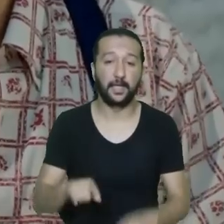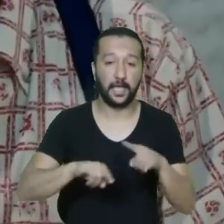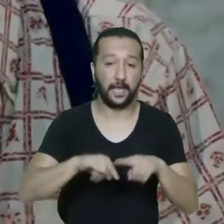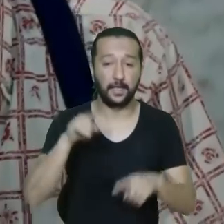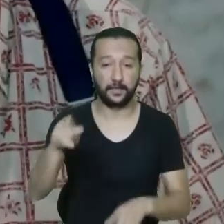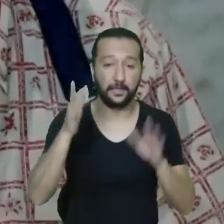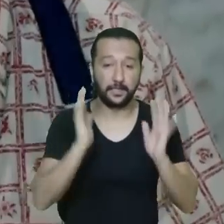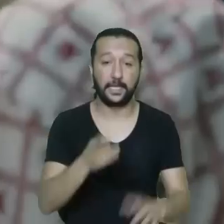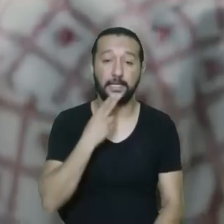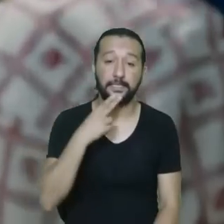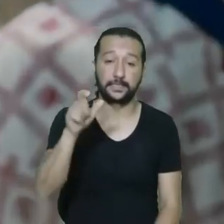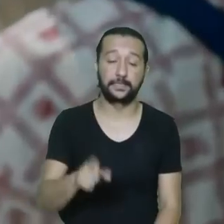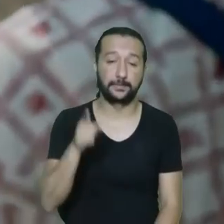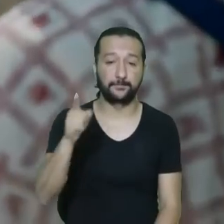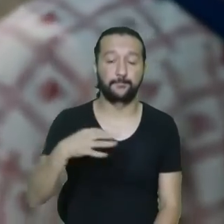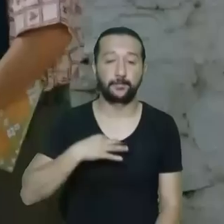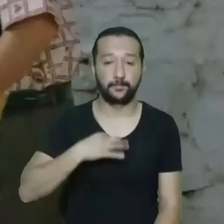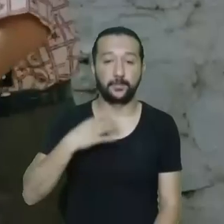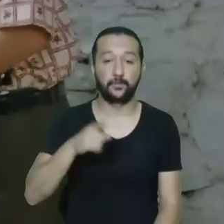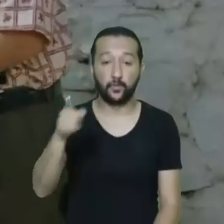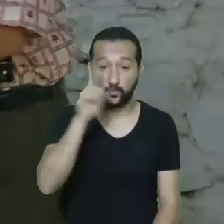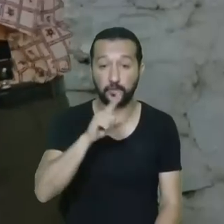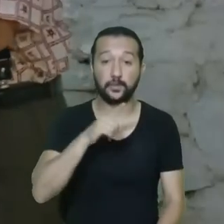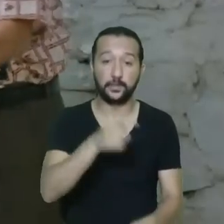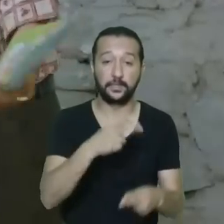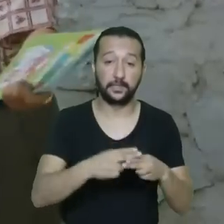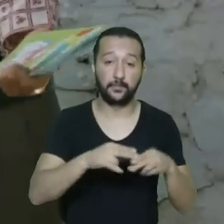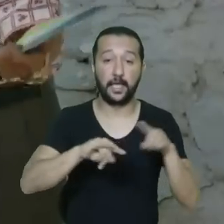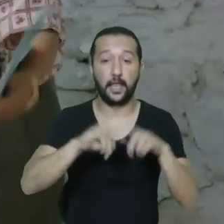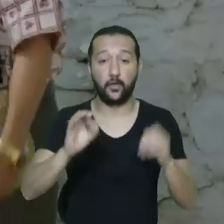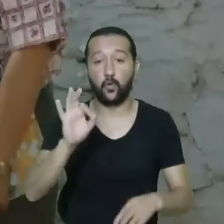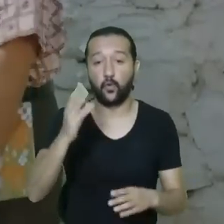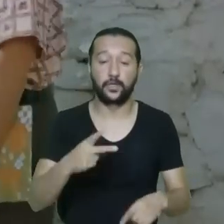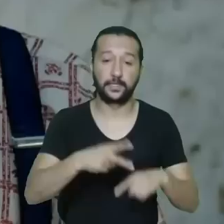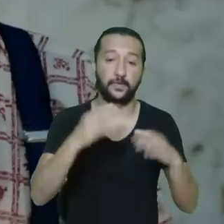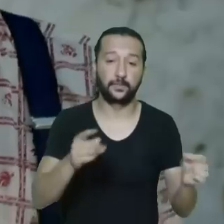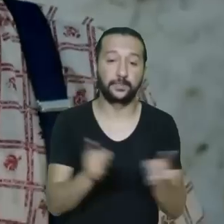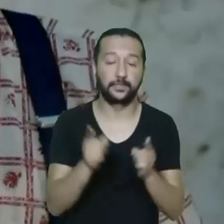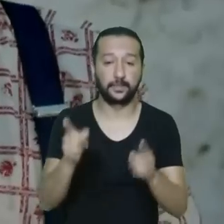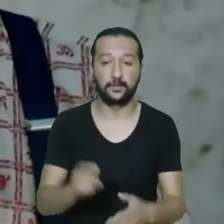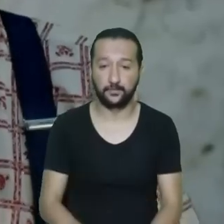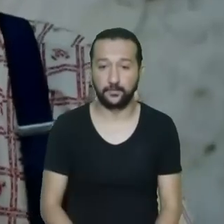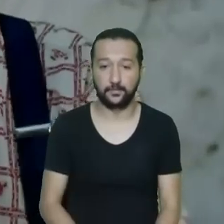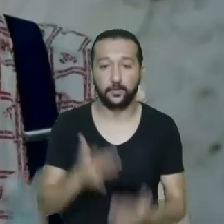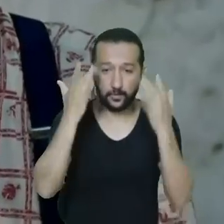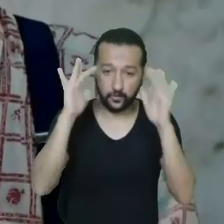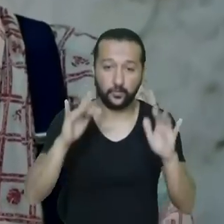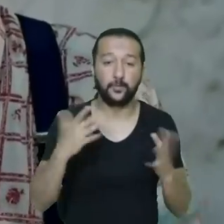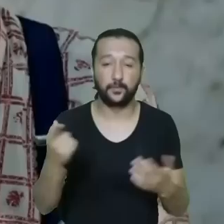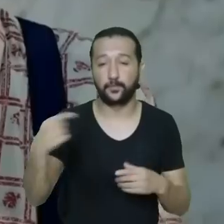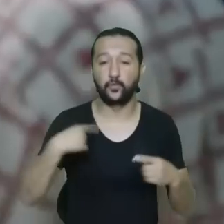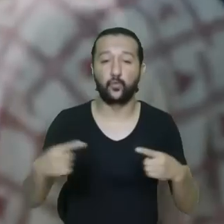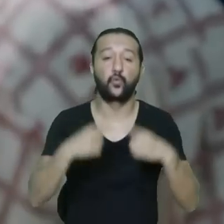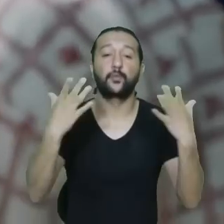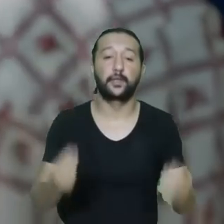Helga, Nalet kadının da tekiydi. Ondan da ismi ya Helga oluyor, ya Olga oluyor, Zelga oluyor. Kültürlerimiz yani